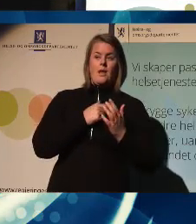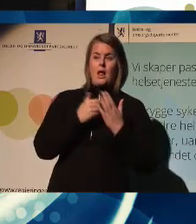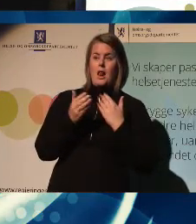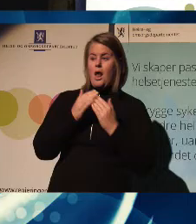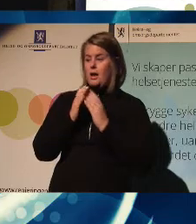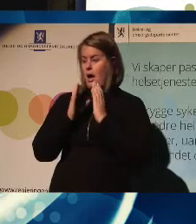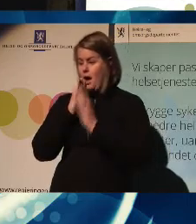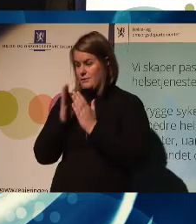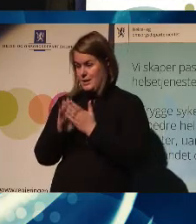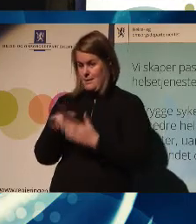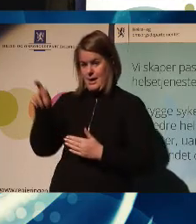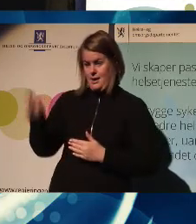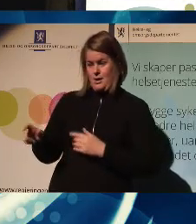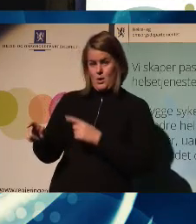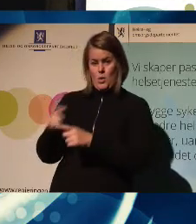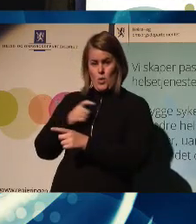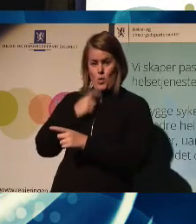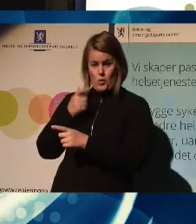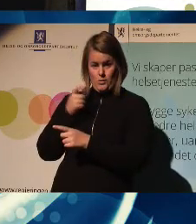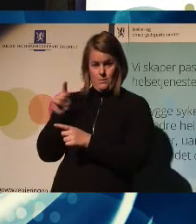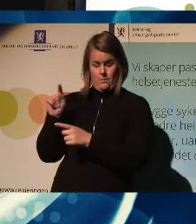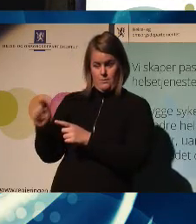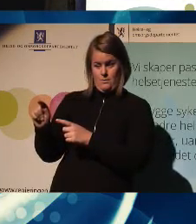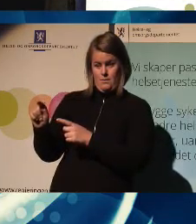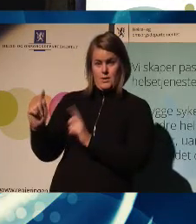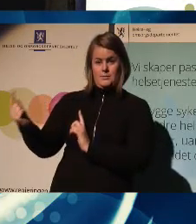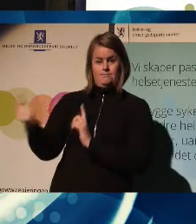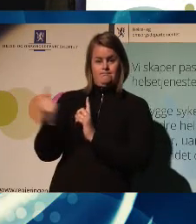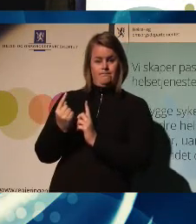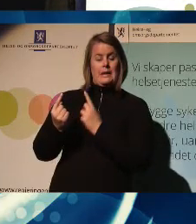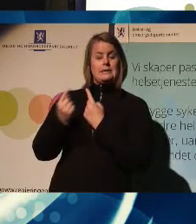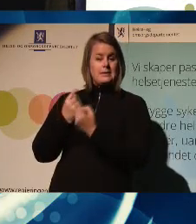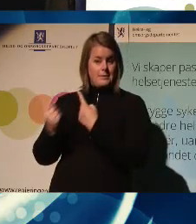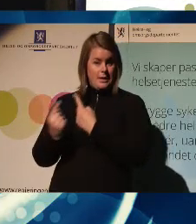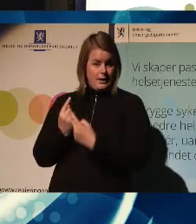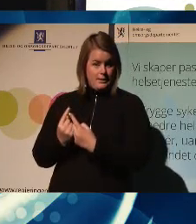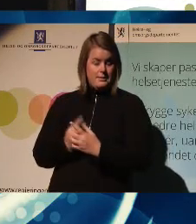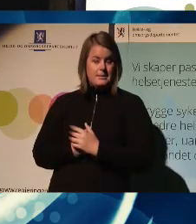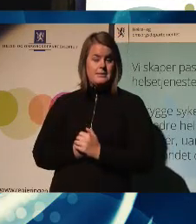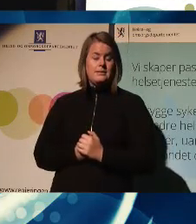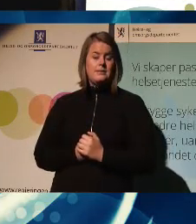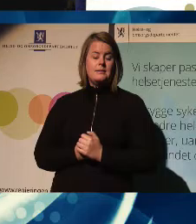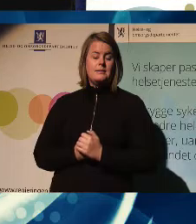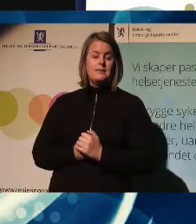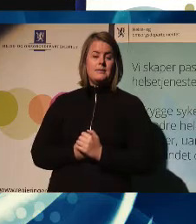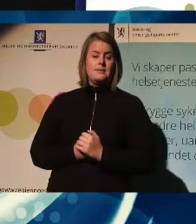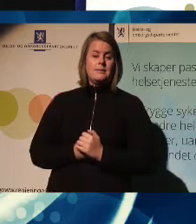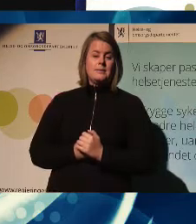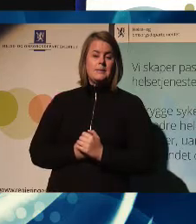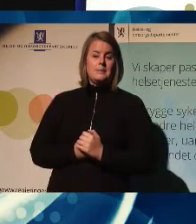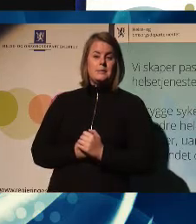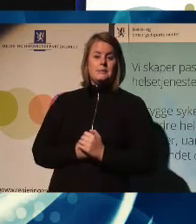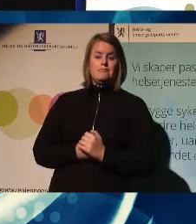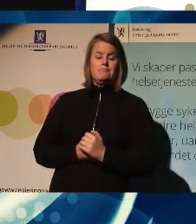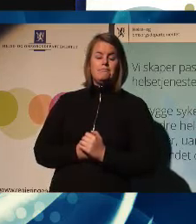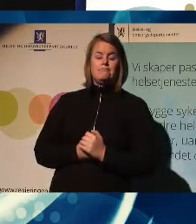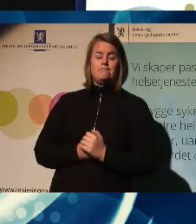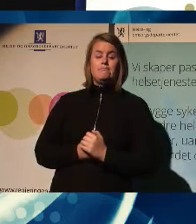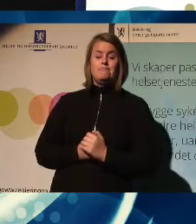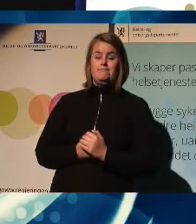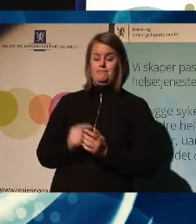aktuelle ungdommen, hvor vi tar en samtale sammen. Og det som viktig i denne